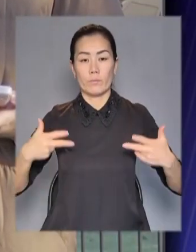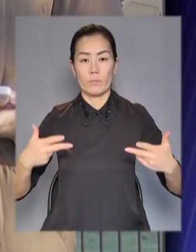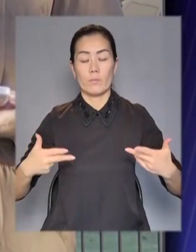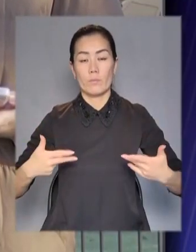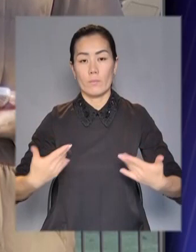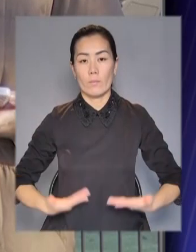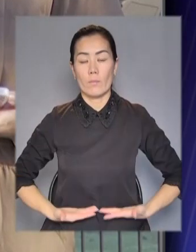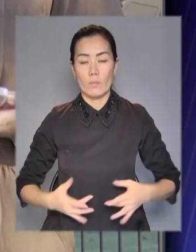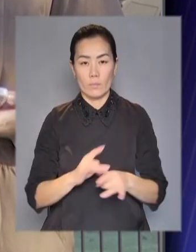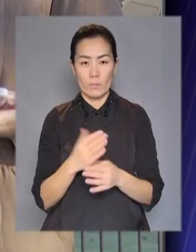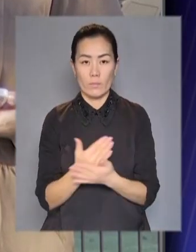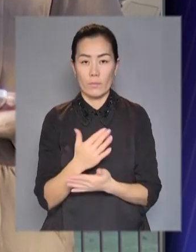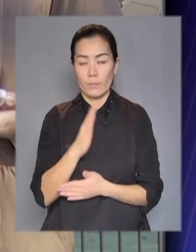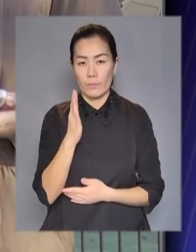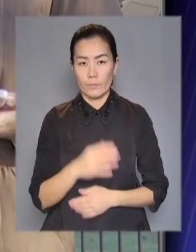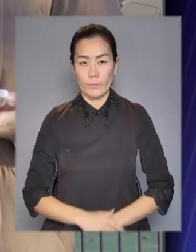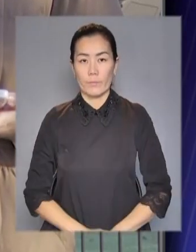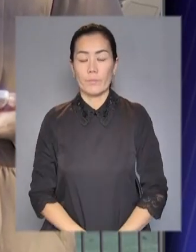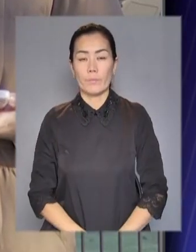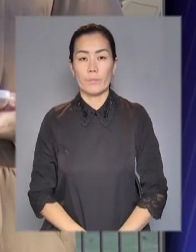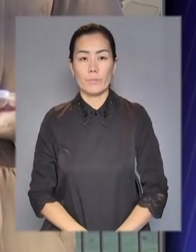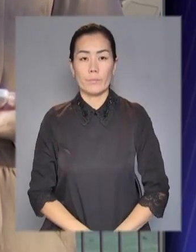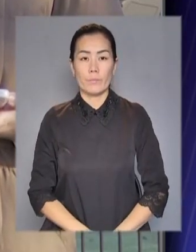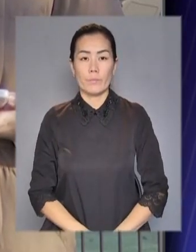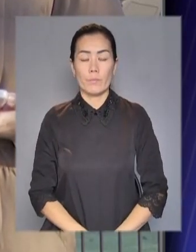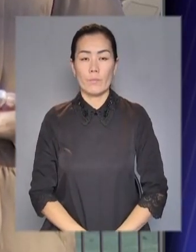қосылымға шығады. Ақмарал, сөз кезегі өзіңде.